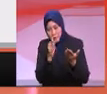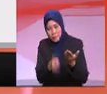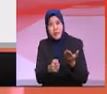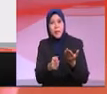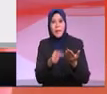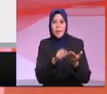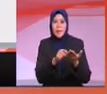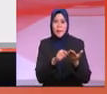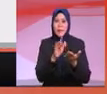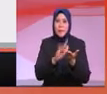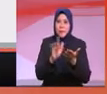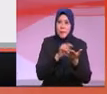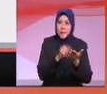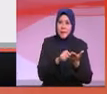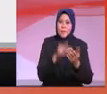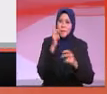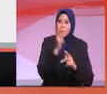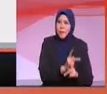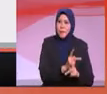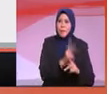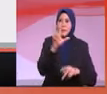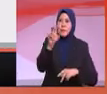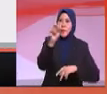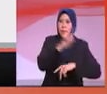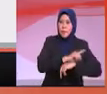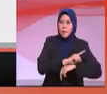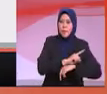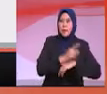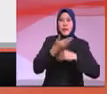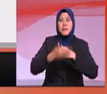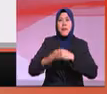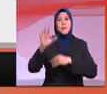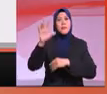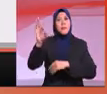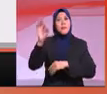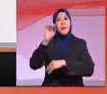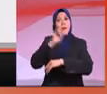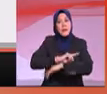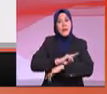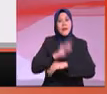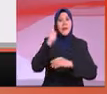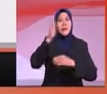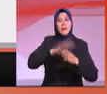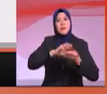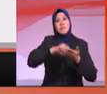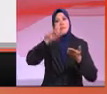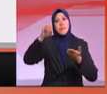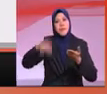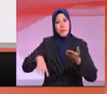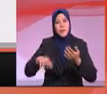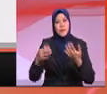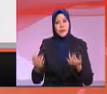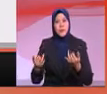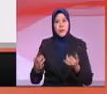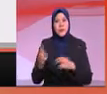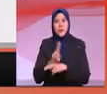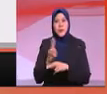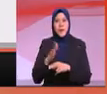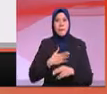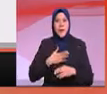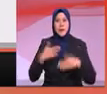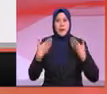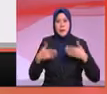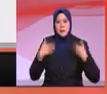akan disimpan selepas 30 hari dan selepas 90 hari akan dilupuskan. Jadi kita hanya menggunakan